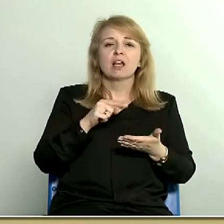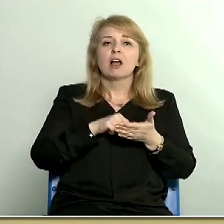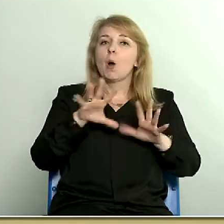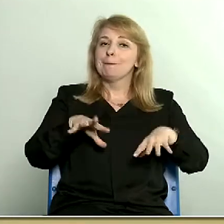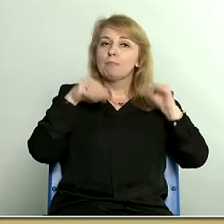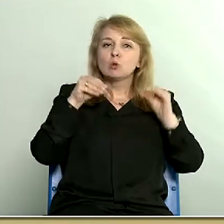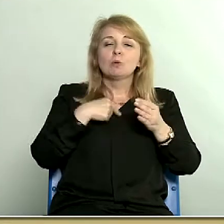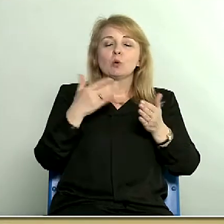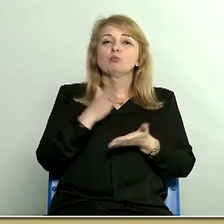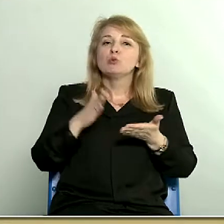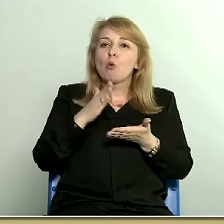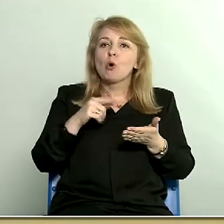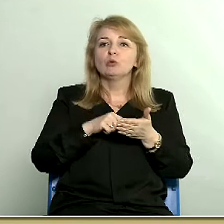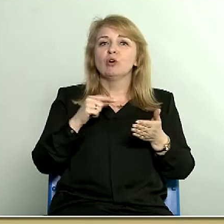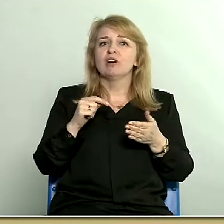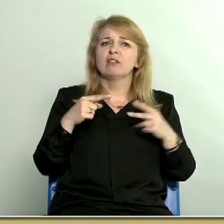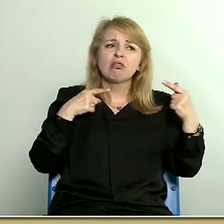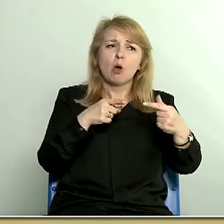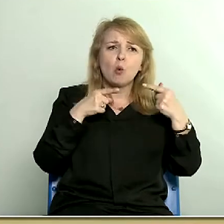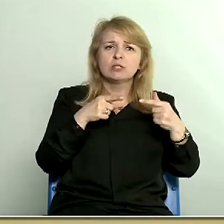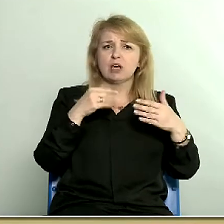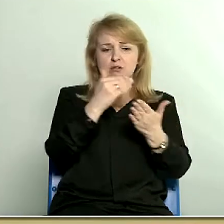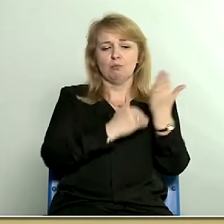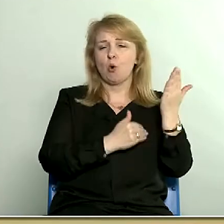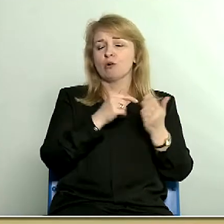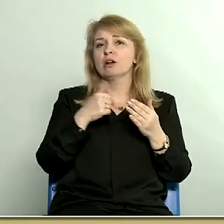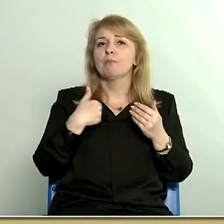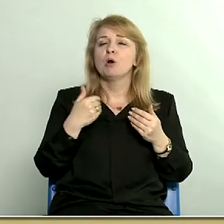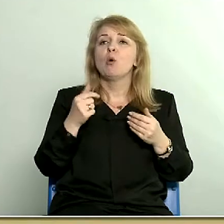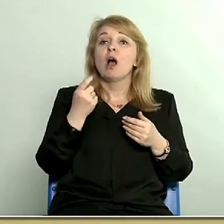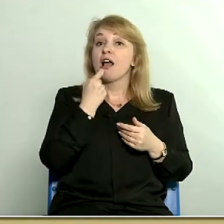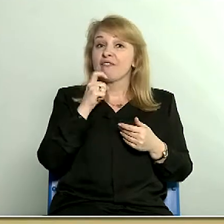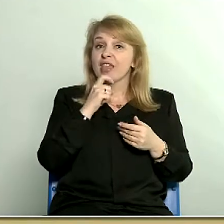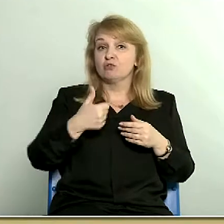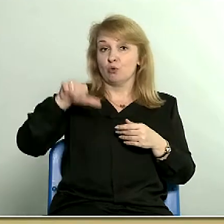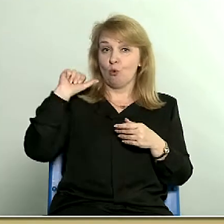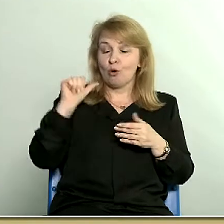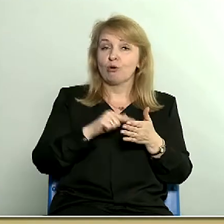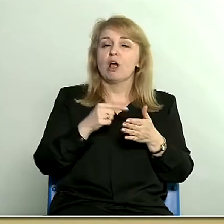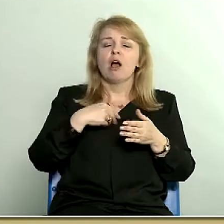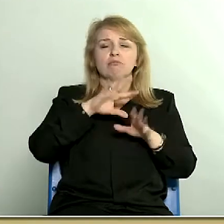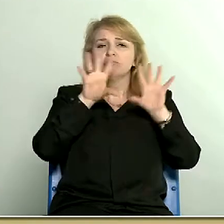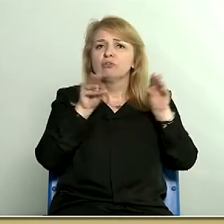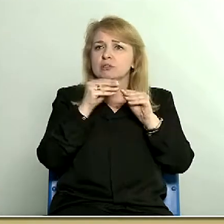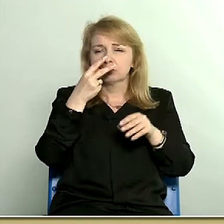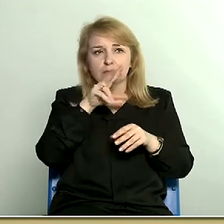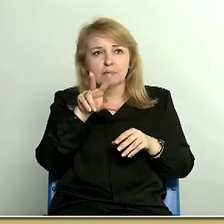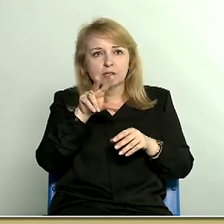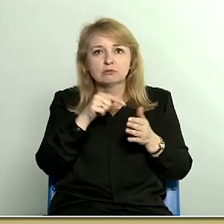przygotowywania programu, negocjacji programu, które trwały od kwietnia zeszłego roku, wszyscy patrzą na Mazowsze.